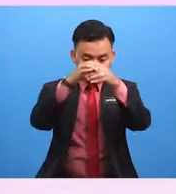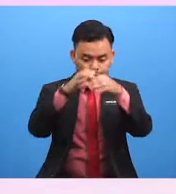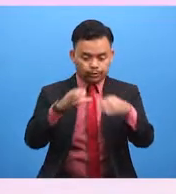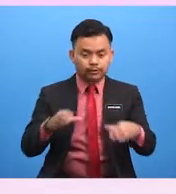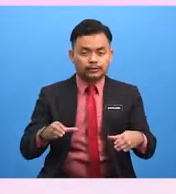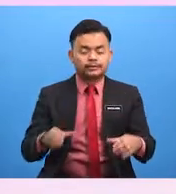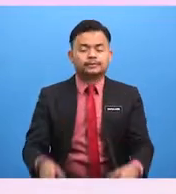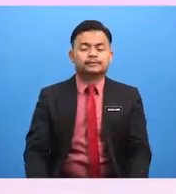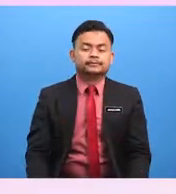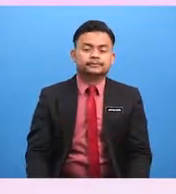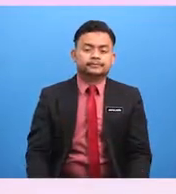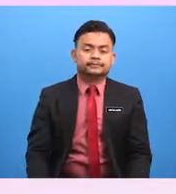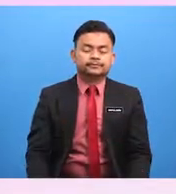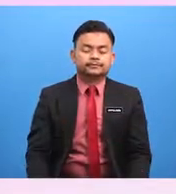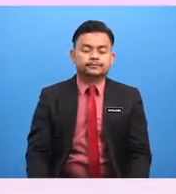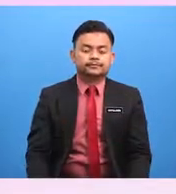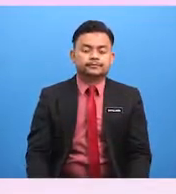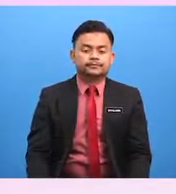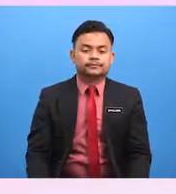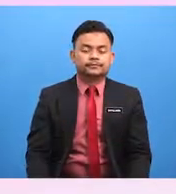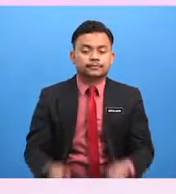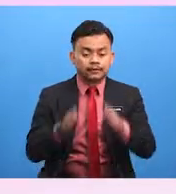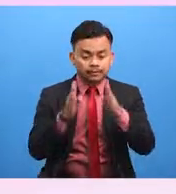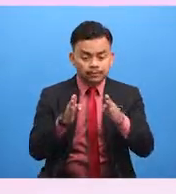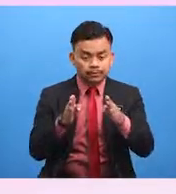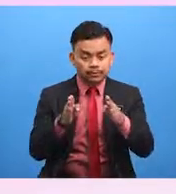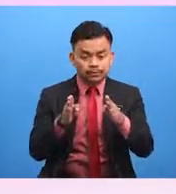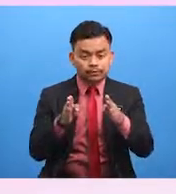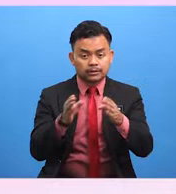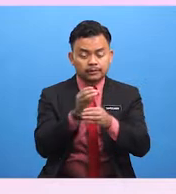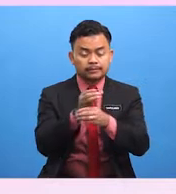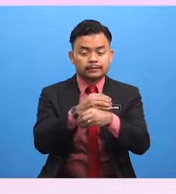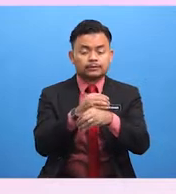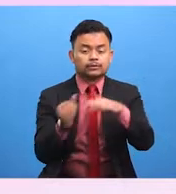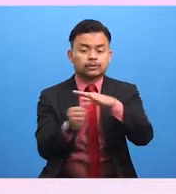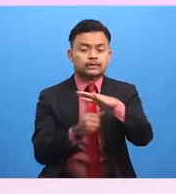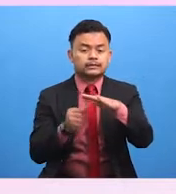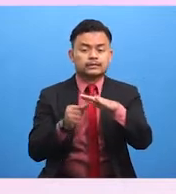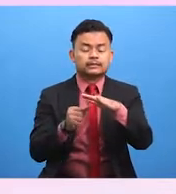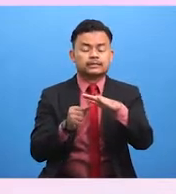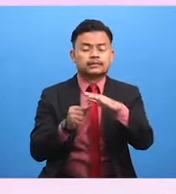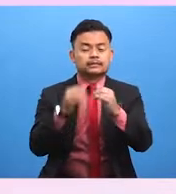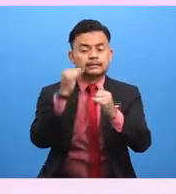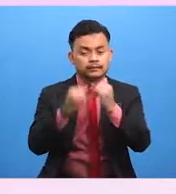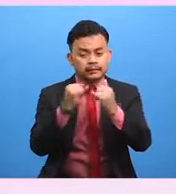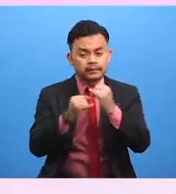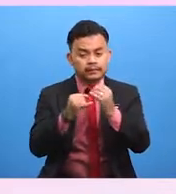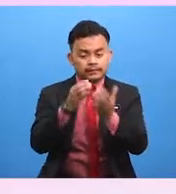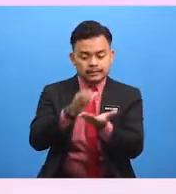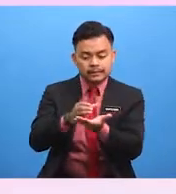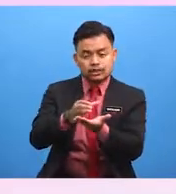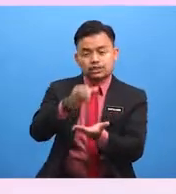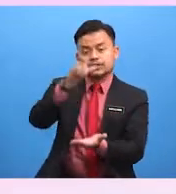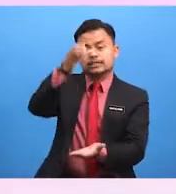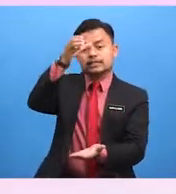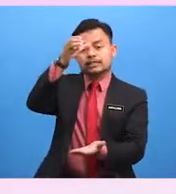Bongkah bentuk asas yang ketujuh dan yang terakhir ialah silinder. Mari sebut bersama-sama